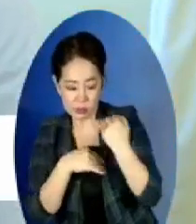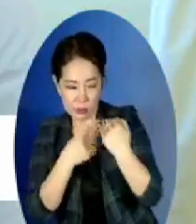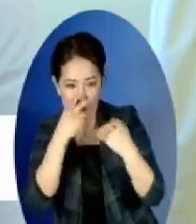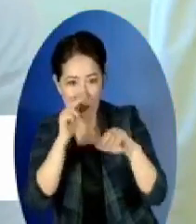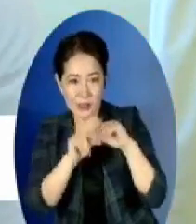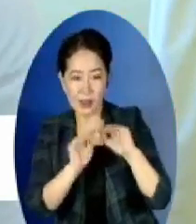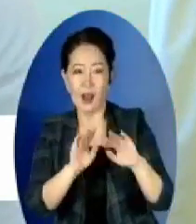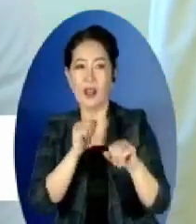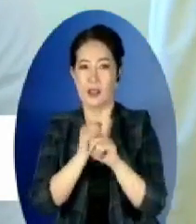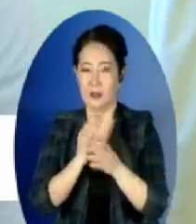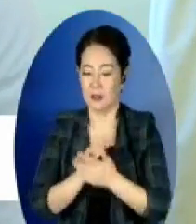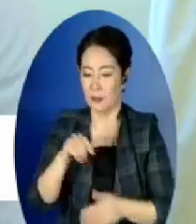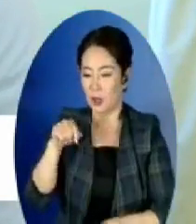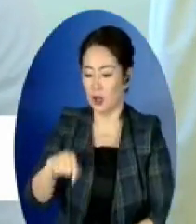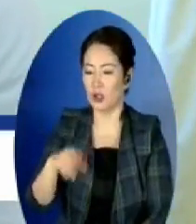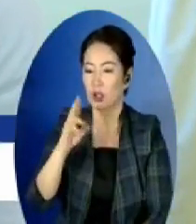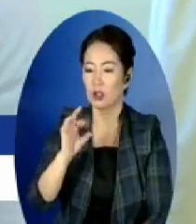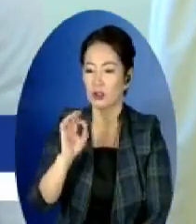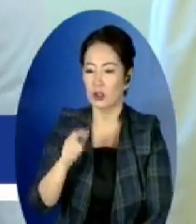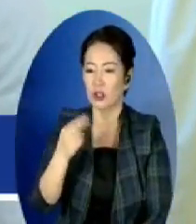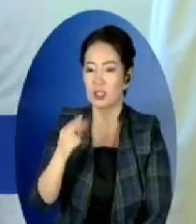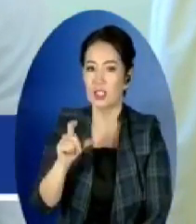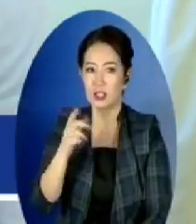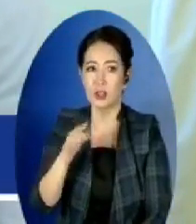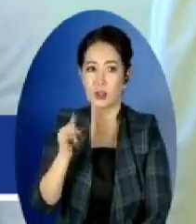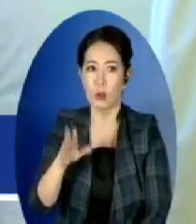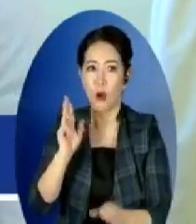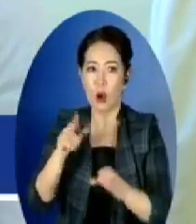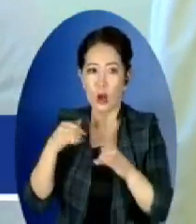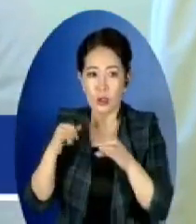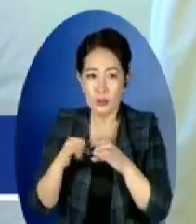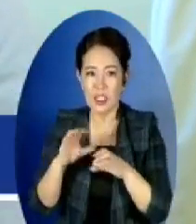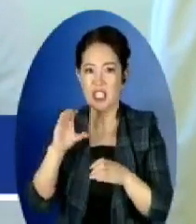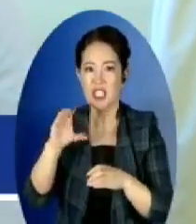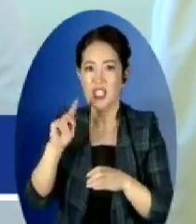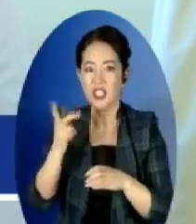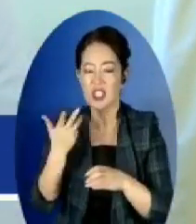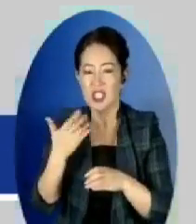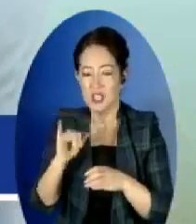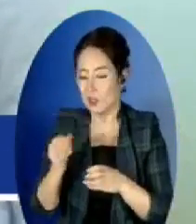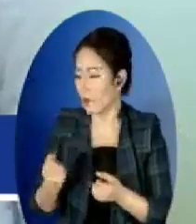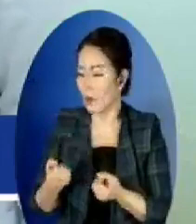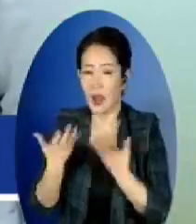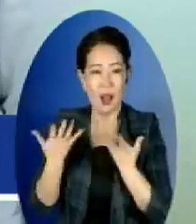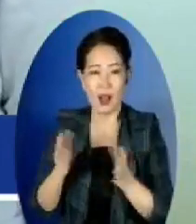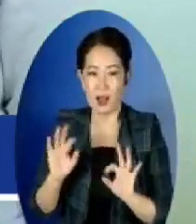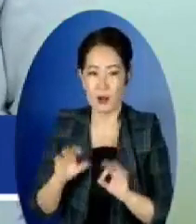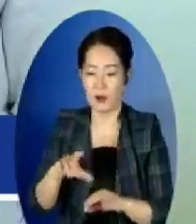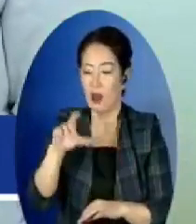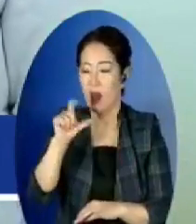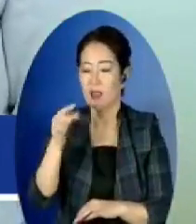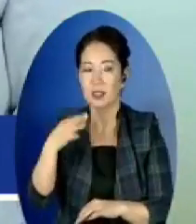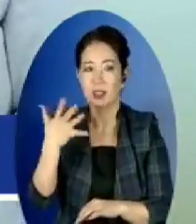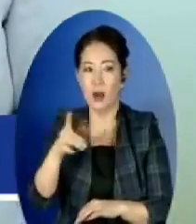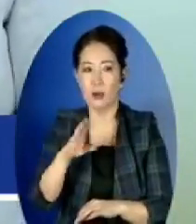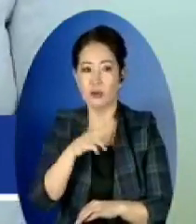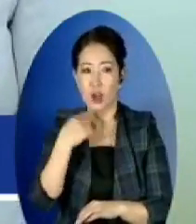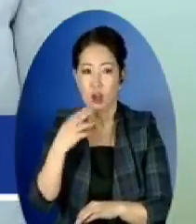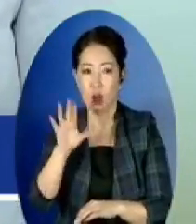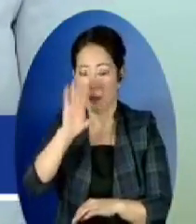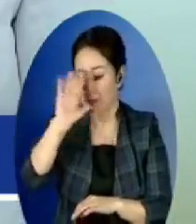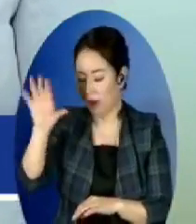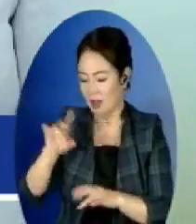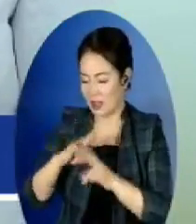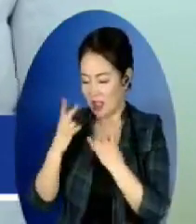бол цогцтой сумын нутаг дэвсгэр дээр бол коронавирусын шижигтэй тохиолдол бол илрээгүй. Эрдэнэс 57 компани нийгмийн